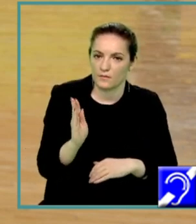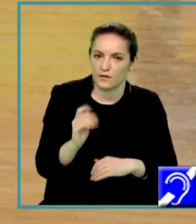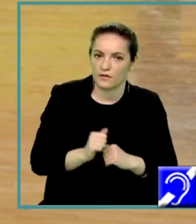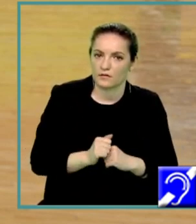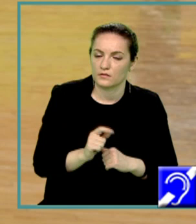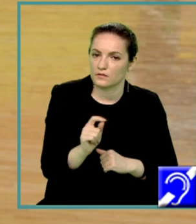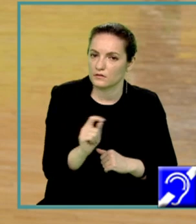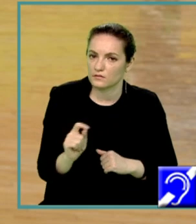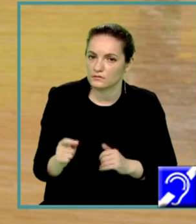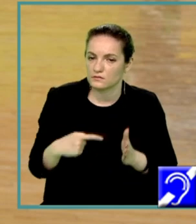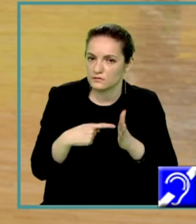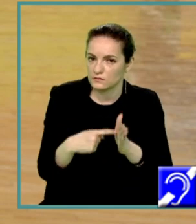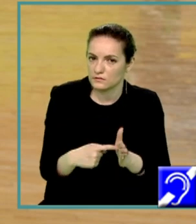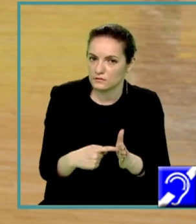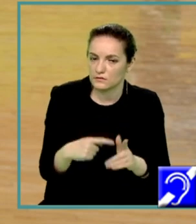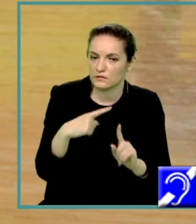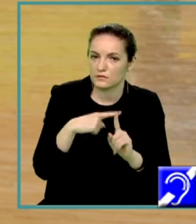a funcției.